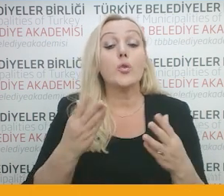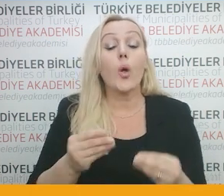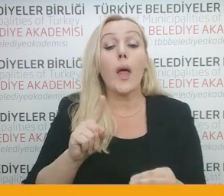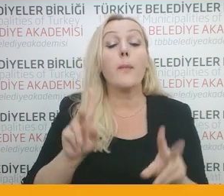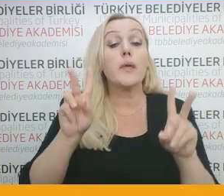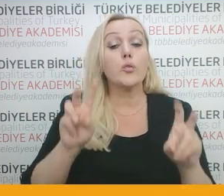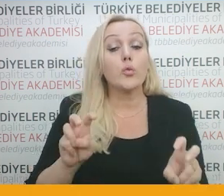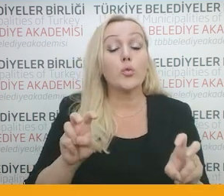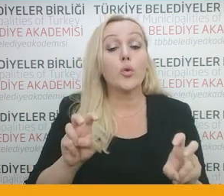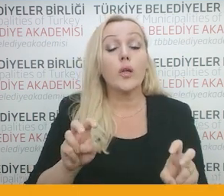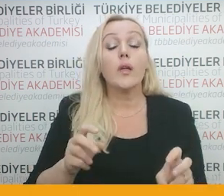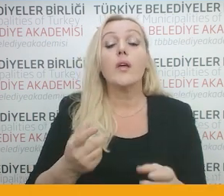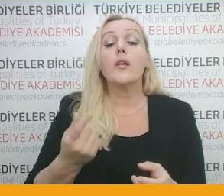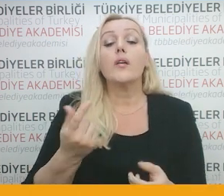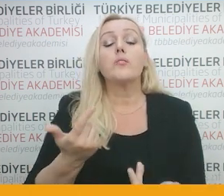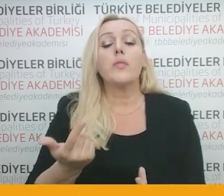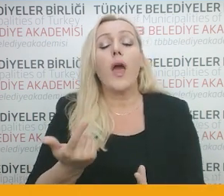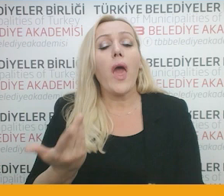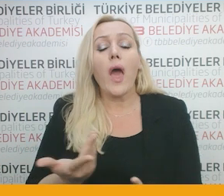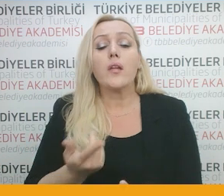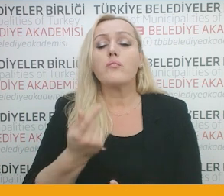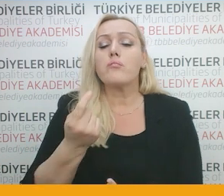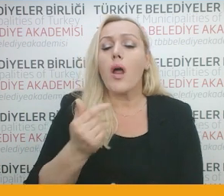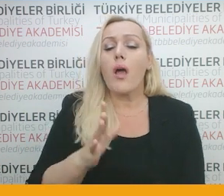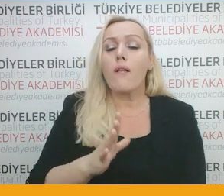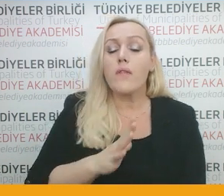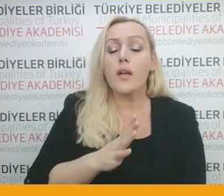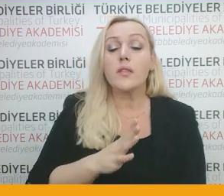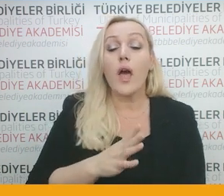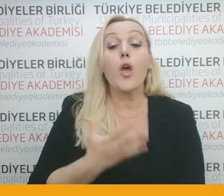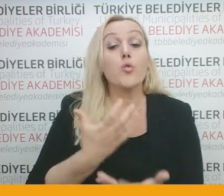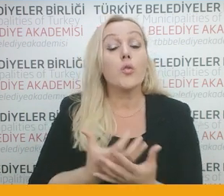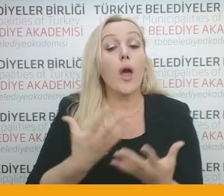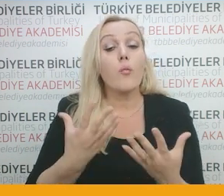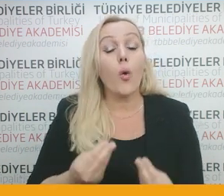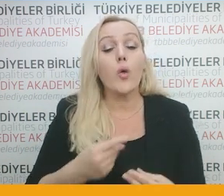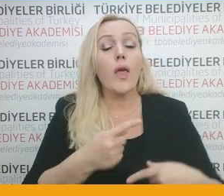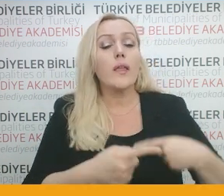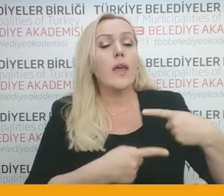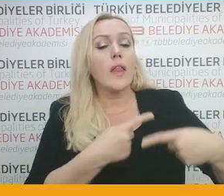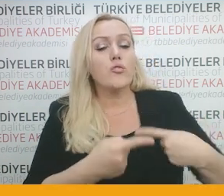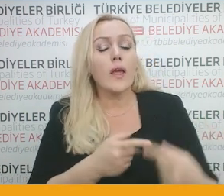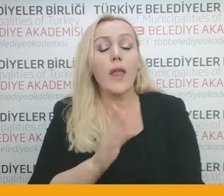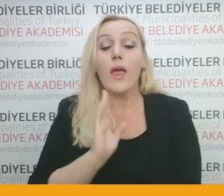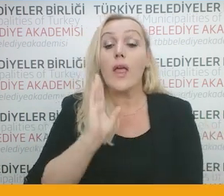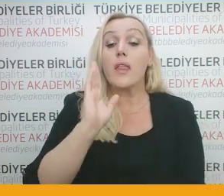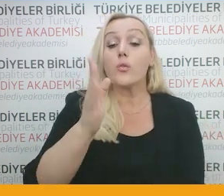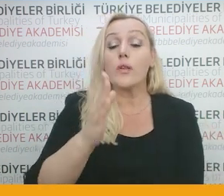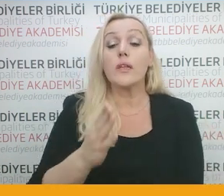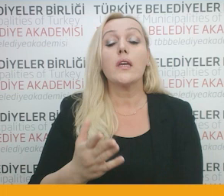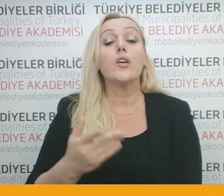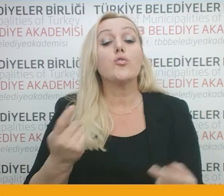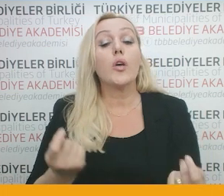ödenekler dahilinde yüklenmeye girebilirler diyor. Evet, ileriye dönük yatırım olarak da düşünebiliriz Mehmet